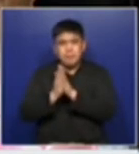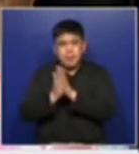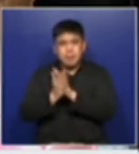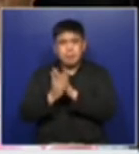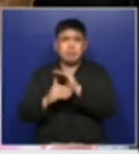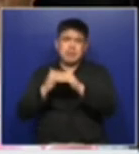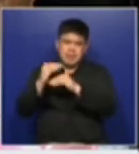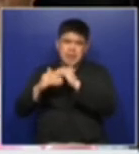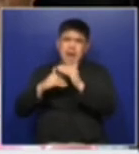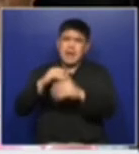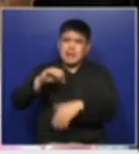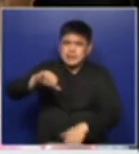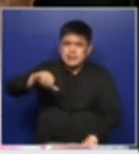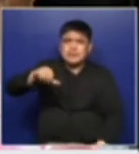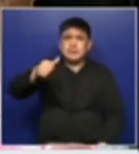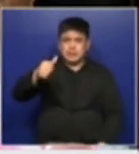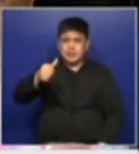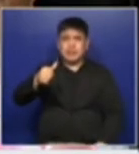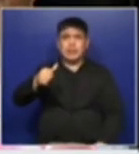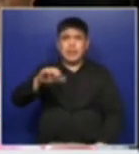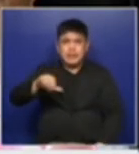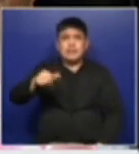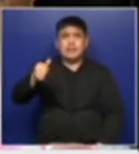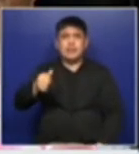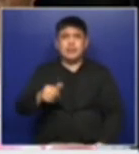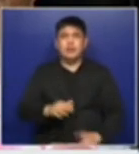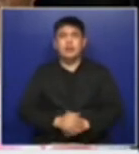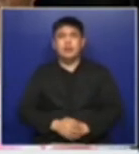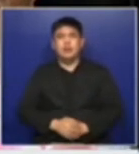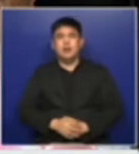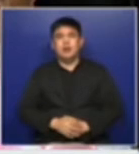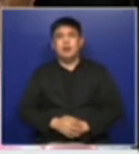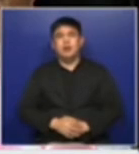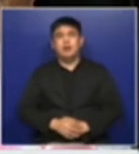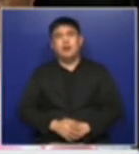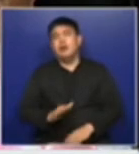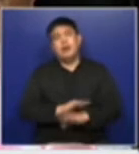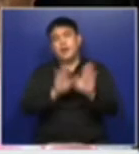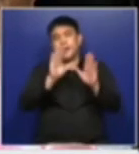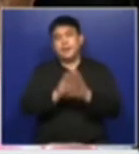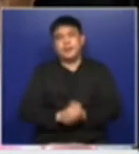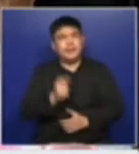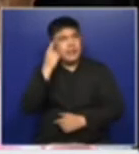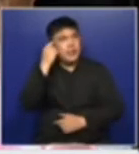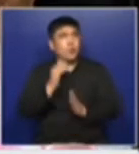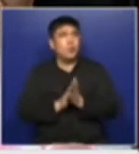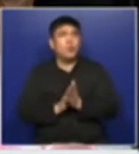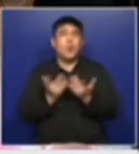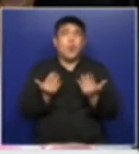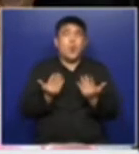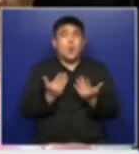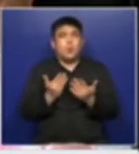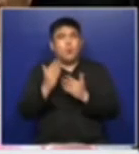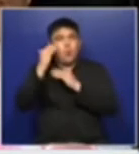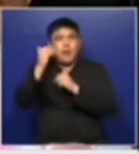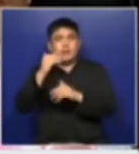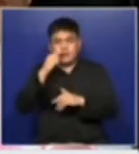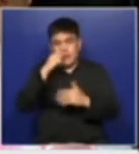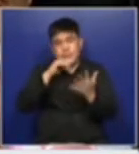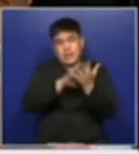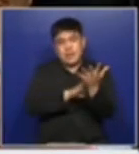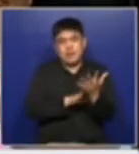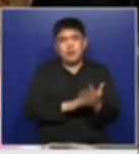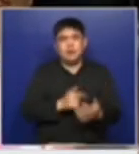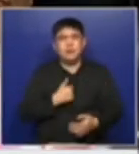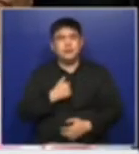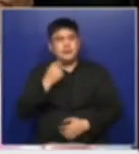ปรุงให้ดีขึ้นเลิกใช้ได้แล้วครับถ้าเราจะคาดหวังกับการพัฒนาประเทศนี้บ้